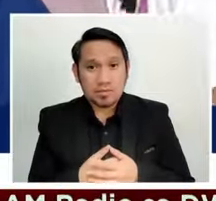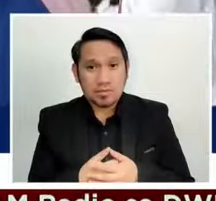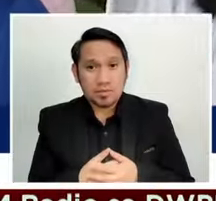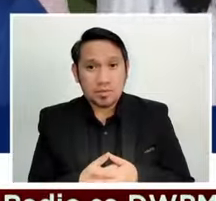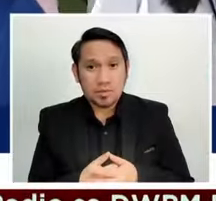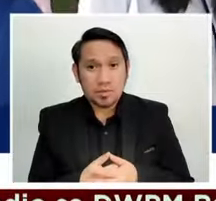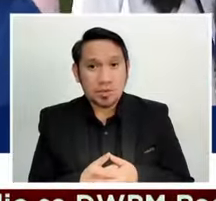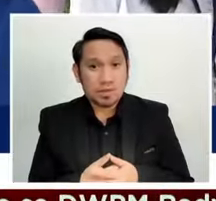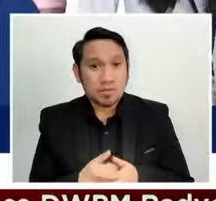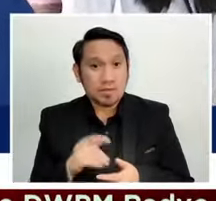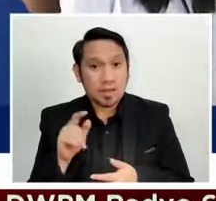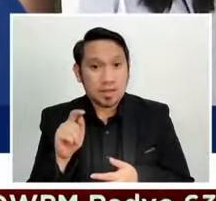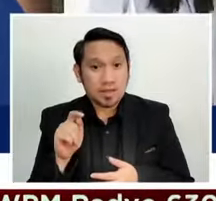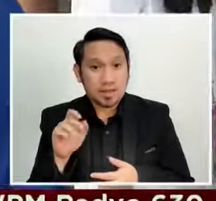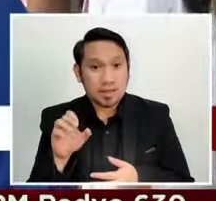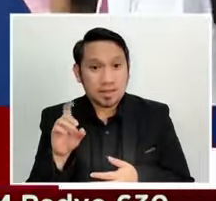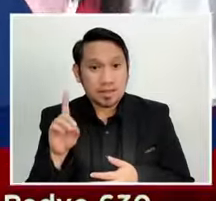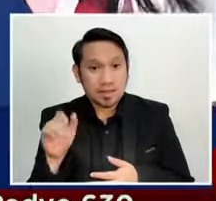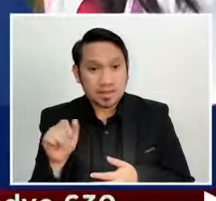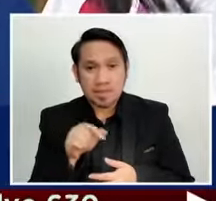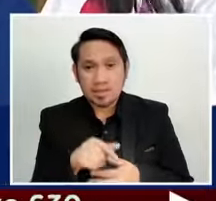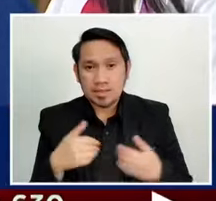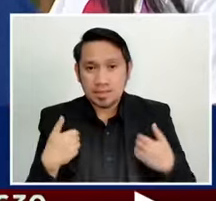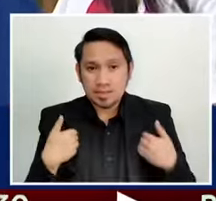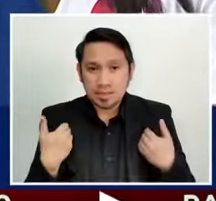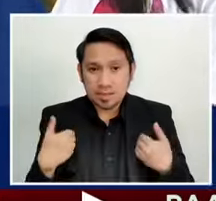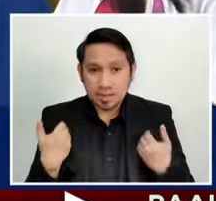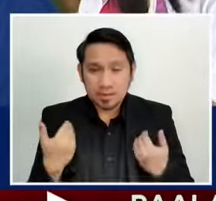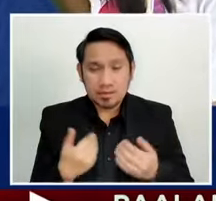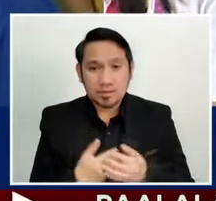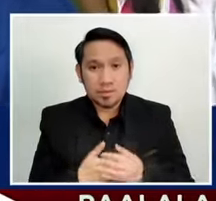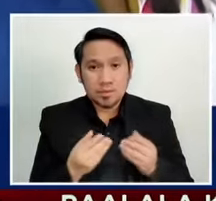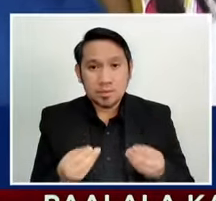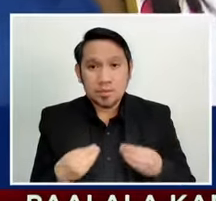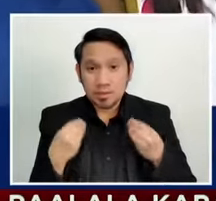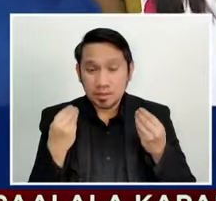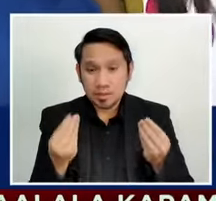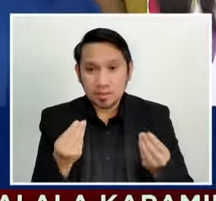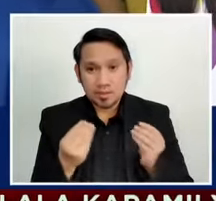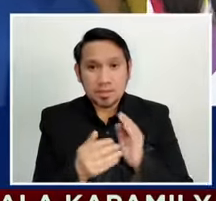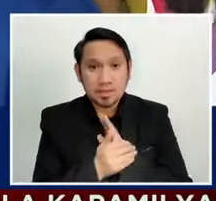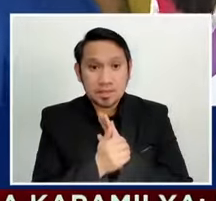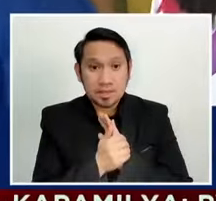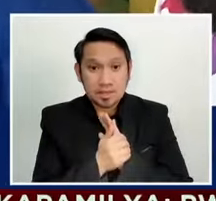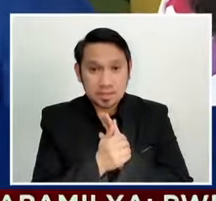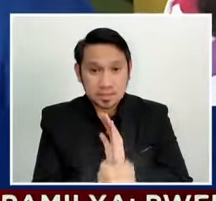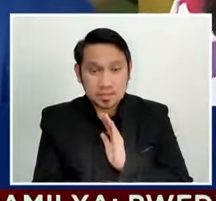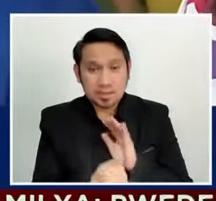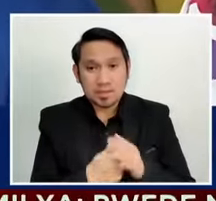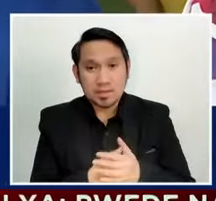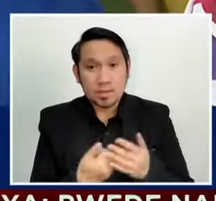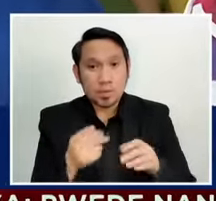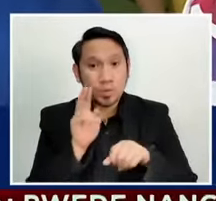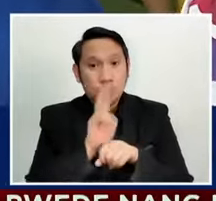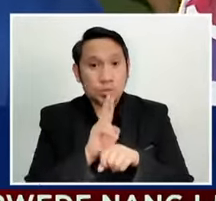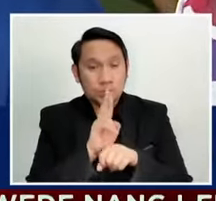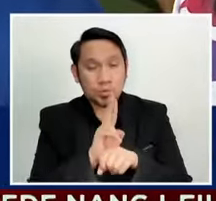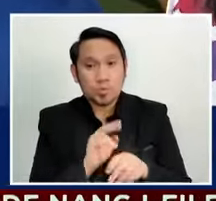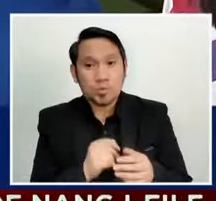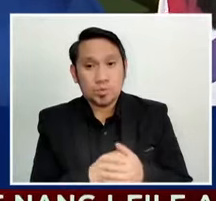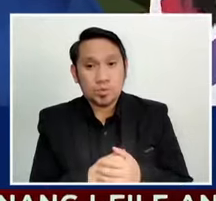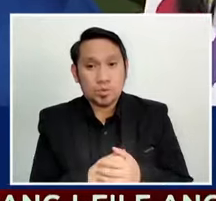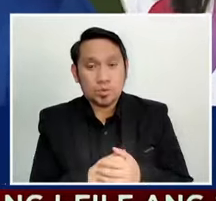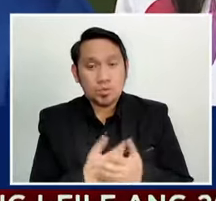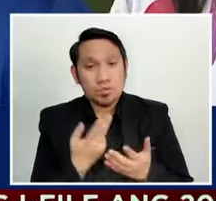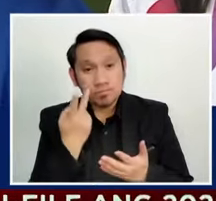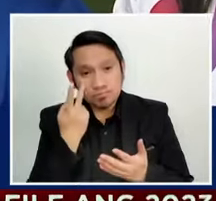TESDA po ay looking forward na itong mga kabataan natin ay mabigyan natin ng skills na magagamit nila, makita